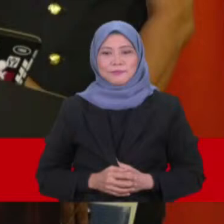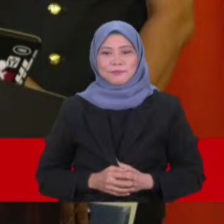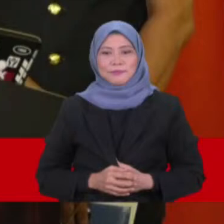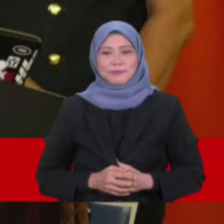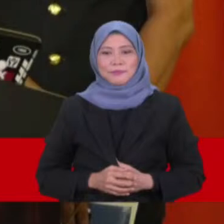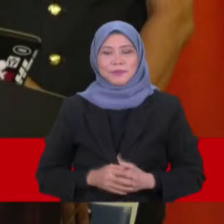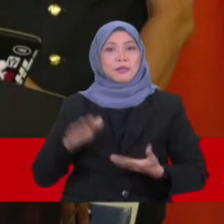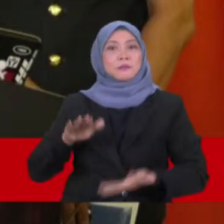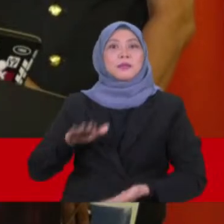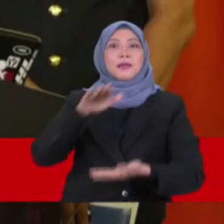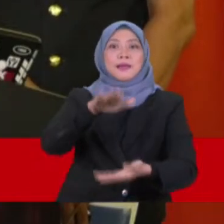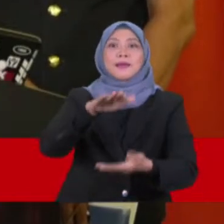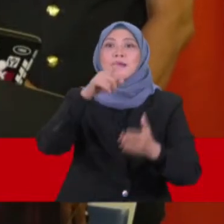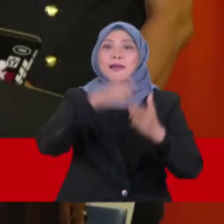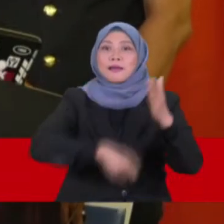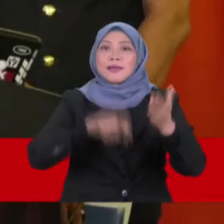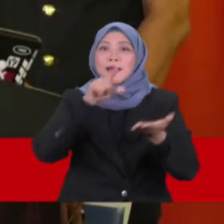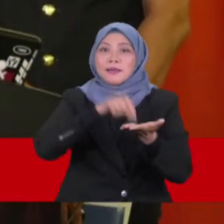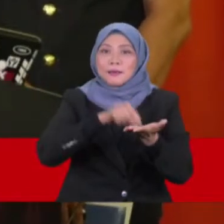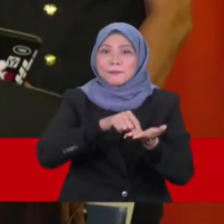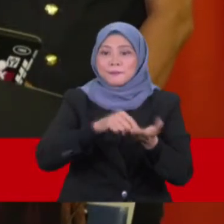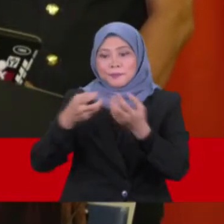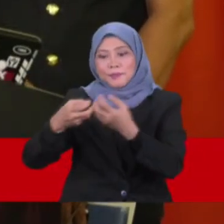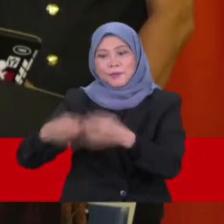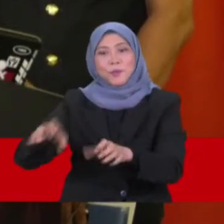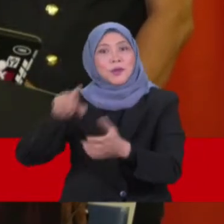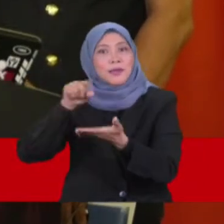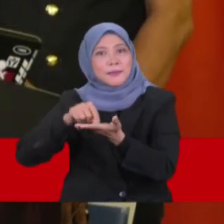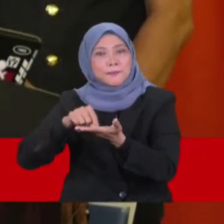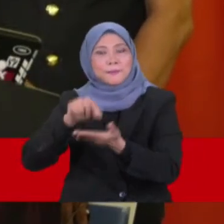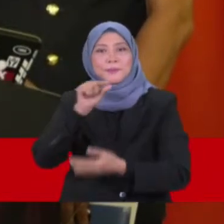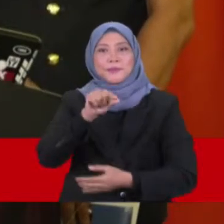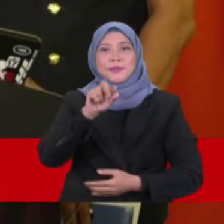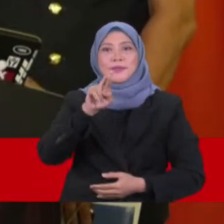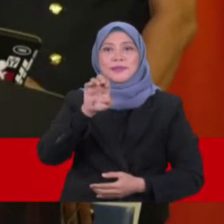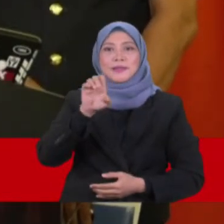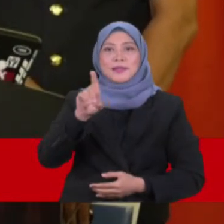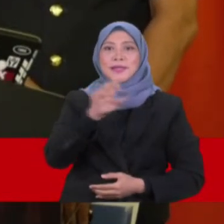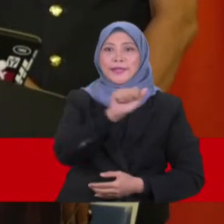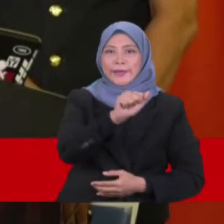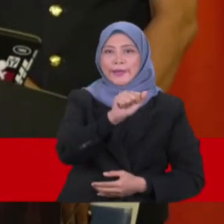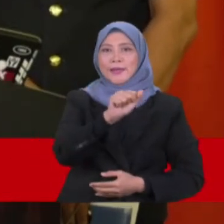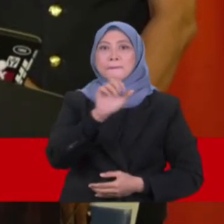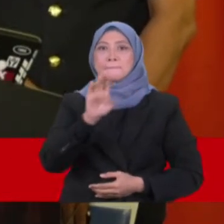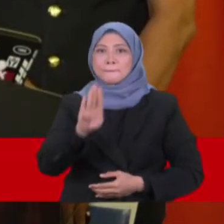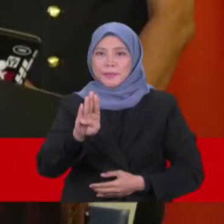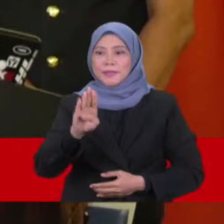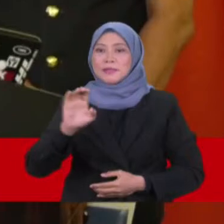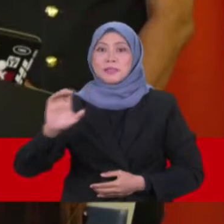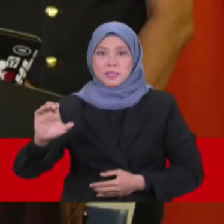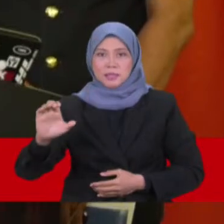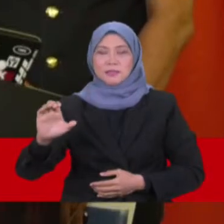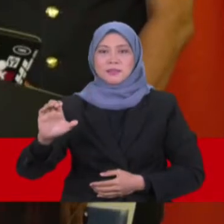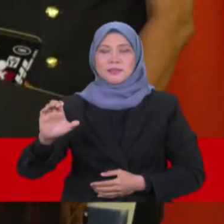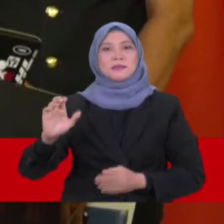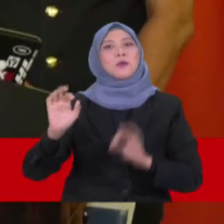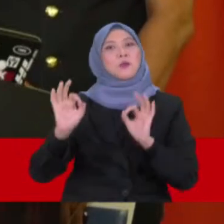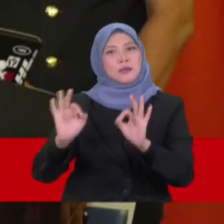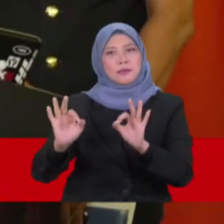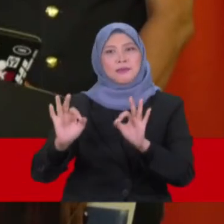Bekalan dan harga ayam serta telur ayam grade A, B dan C didapati